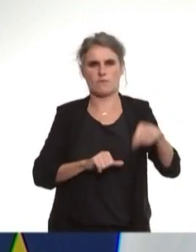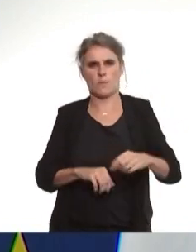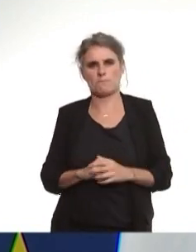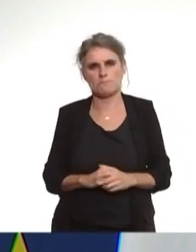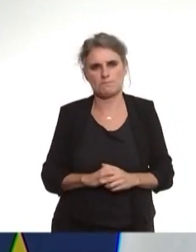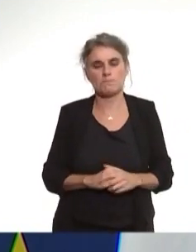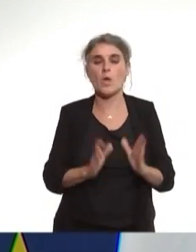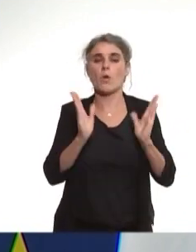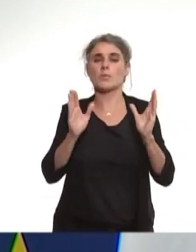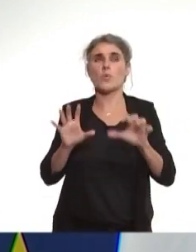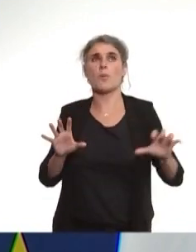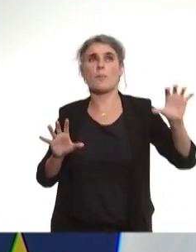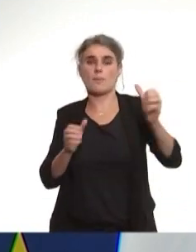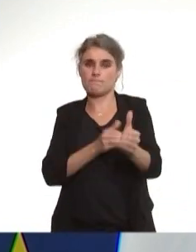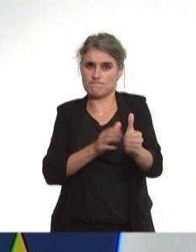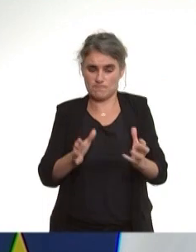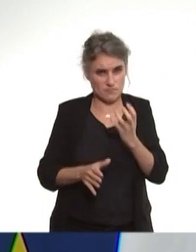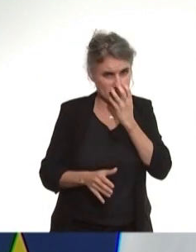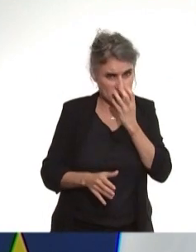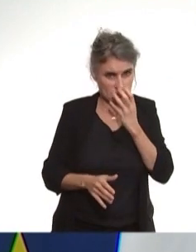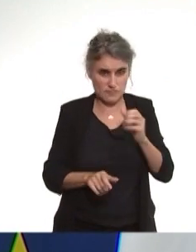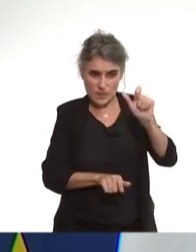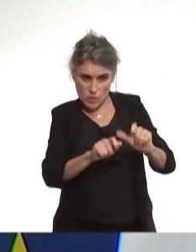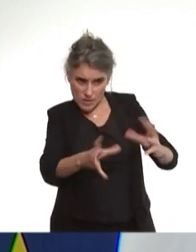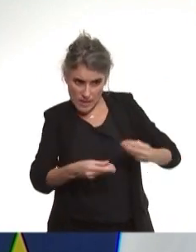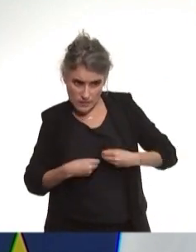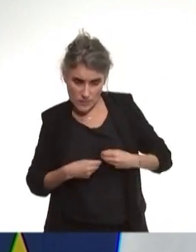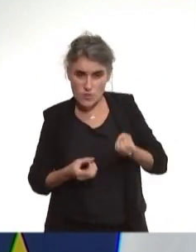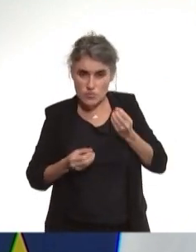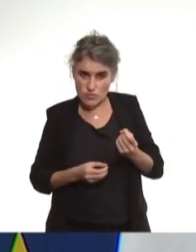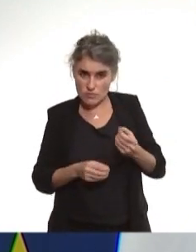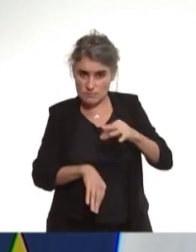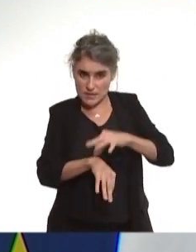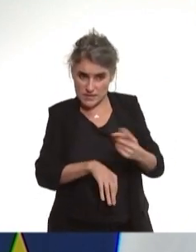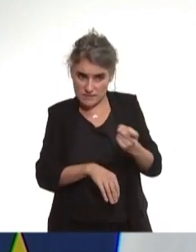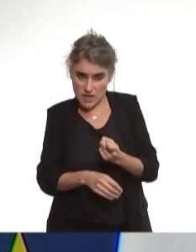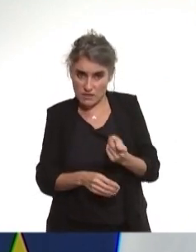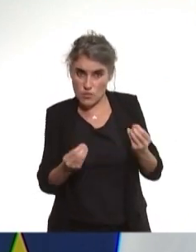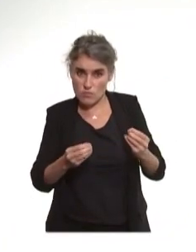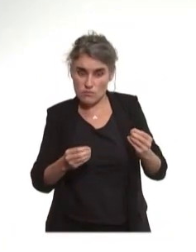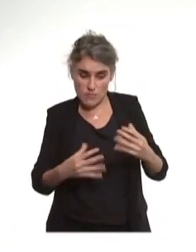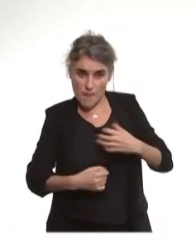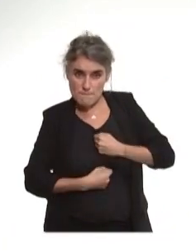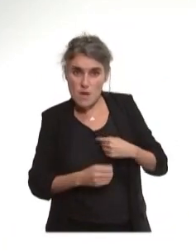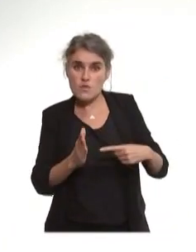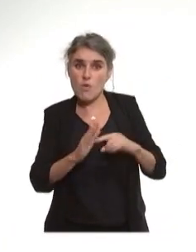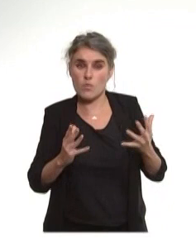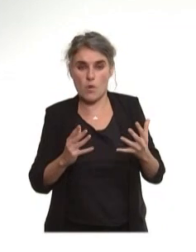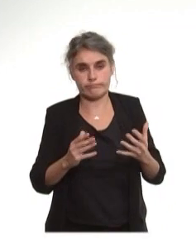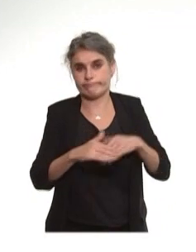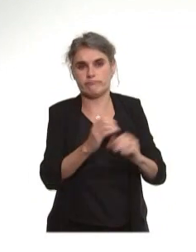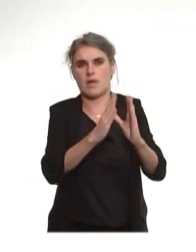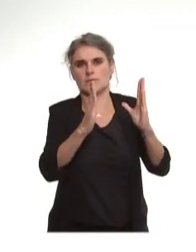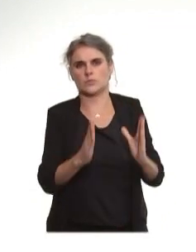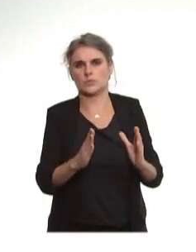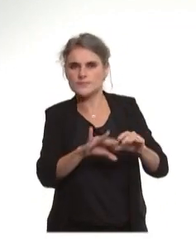particulier hospitalise beaucoup de malades qui ont été contaminées dans un cadre familial est en réalité ce qu'il faut comprendre c'est